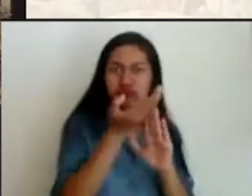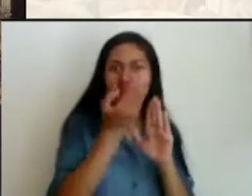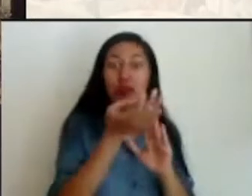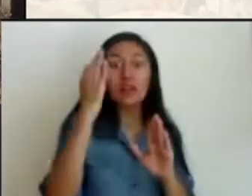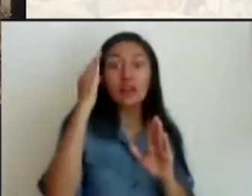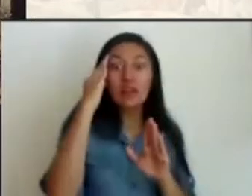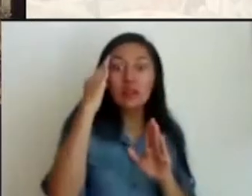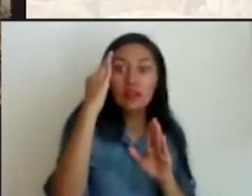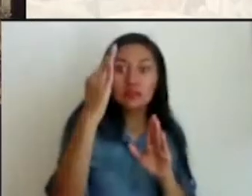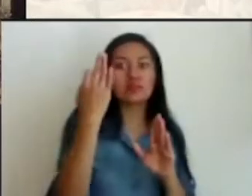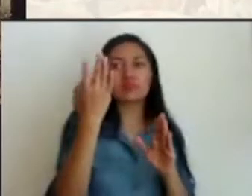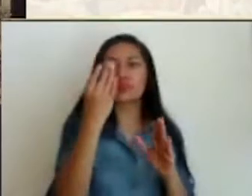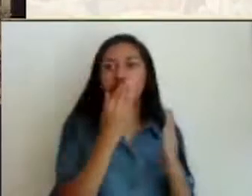1660.